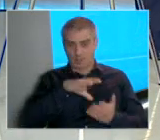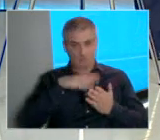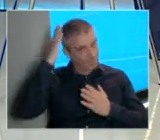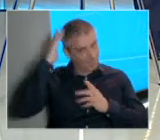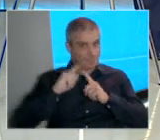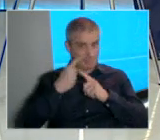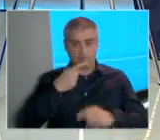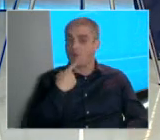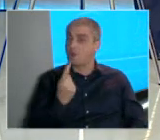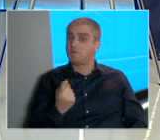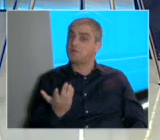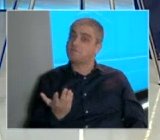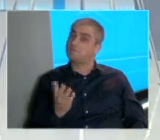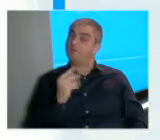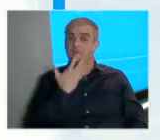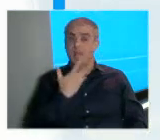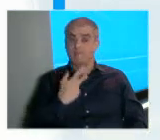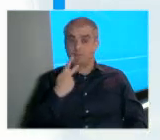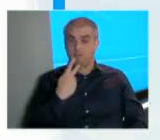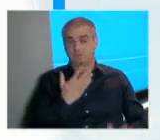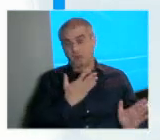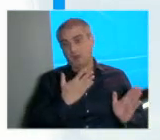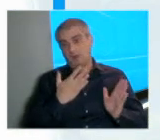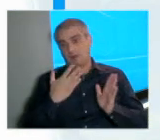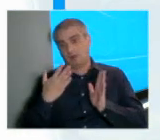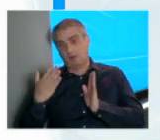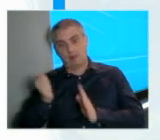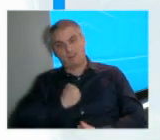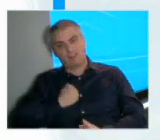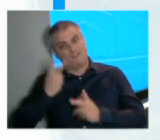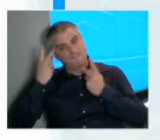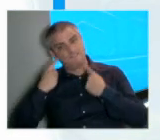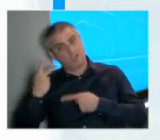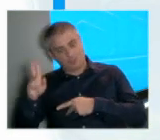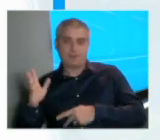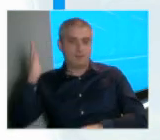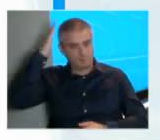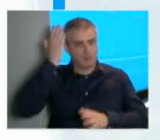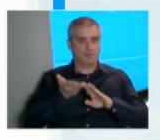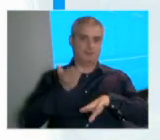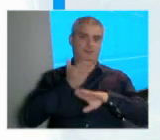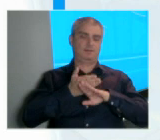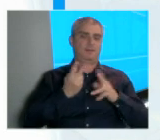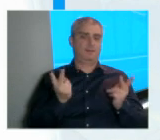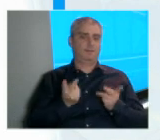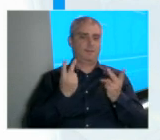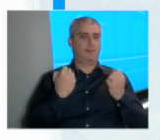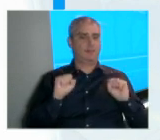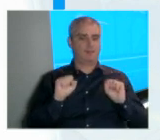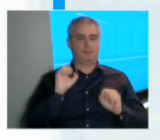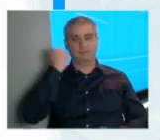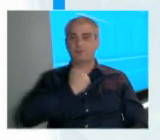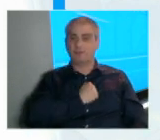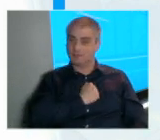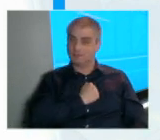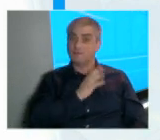מעלה על זה השערה ואומרת ככה, ככל שהרב רפי הולך ומתחרדל יותר ויותר, כך בנט מעלה את הנס על את הלייטים הליברליים, הציונות